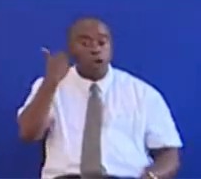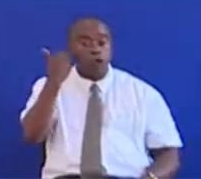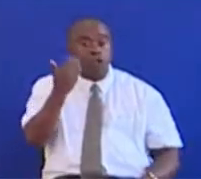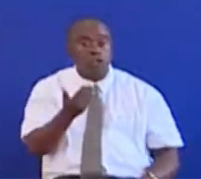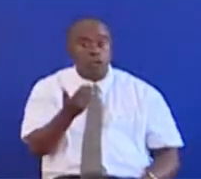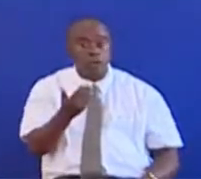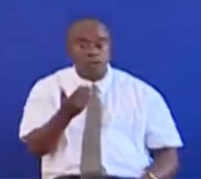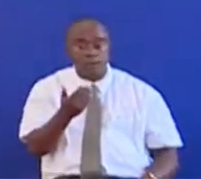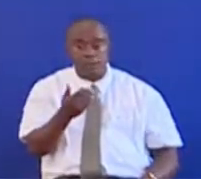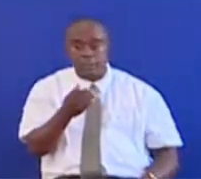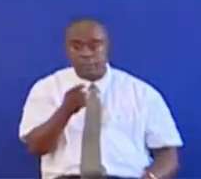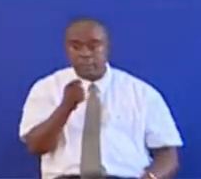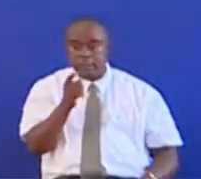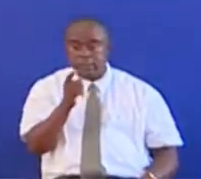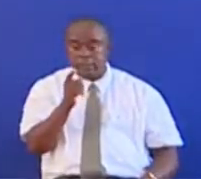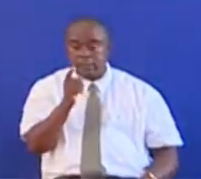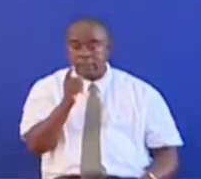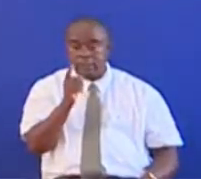zitakuwa za